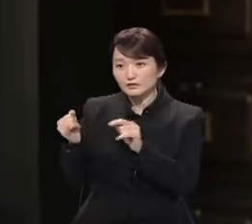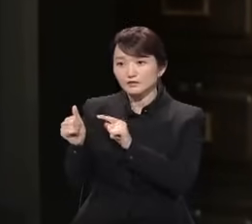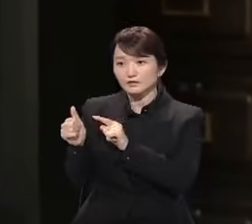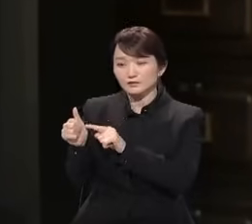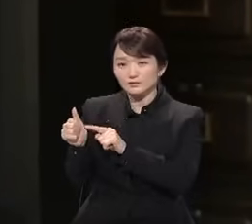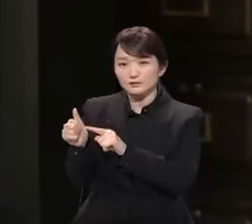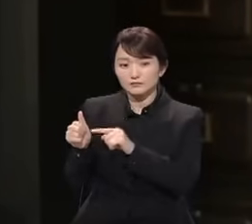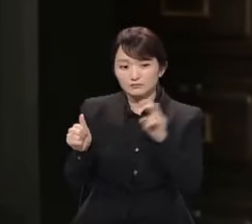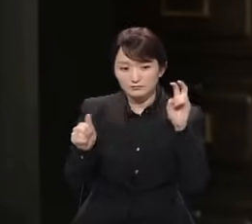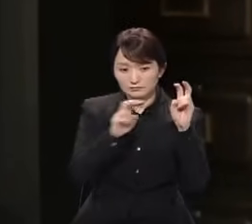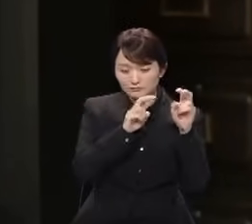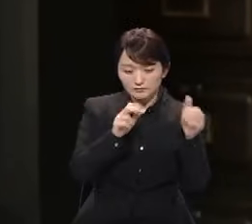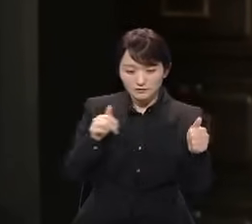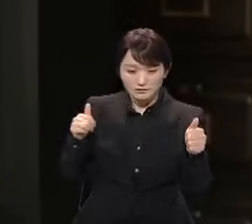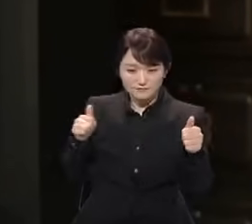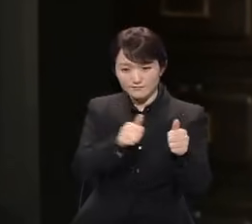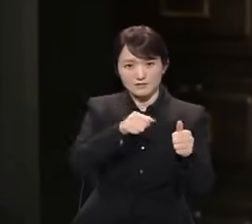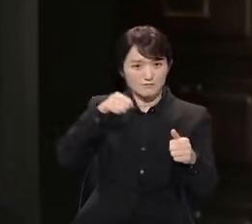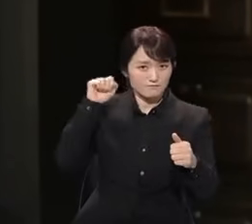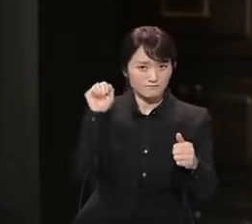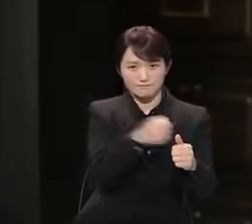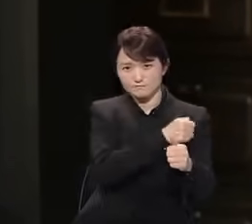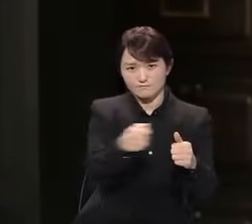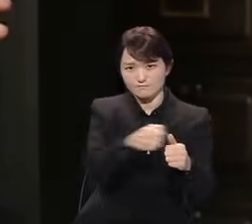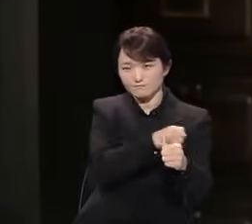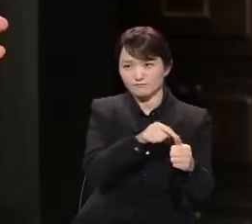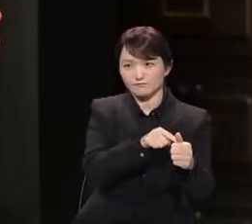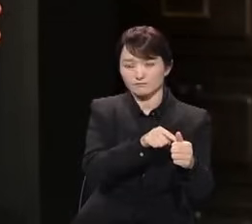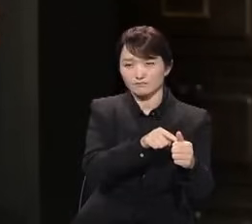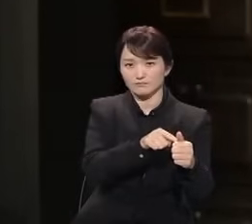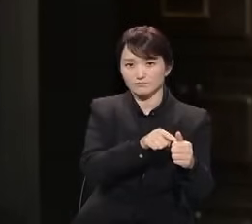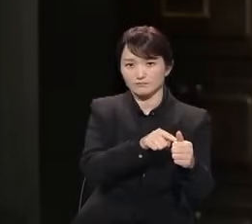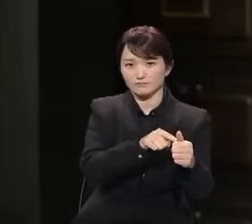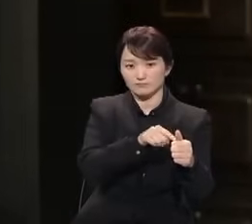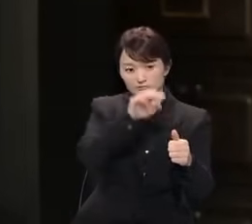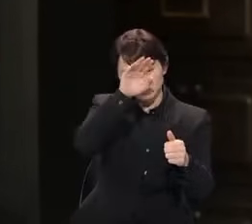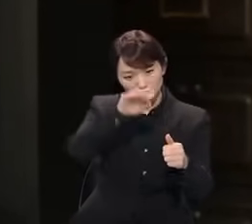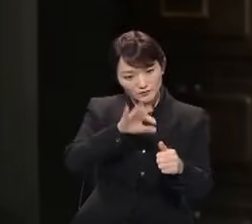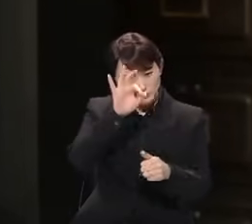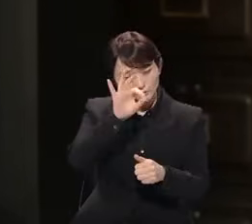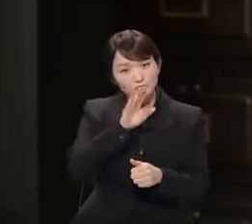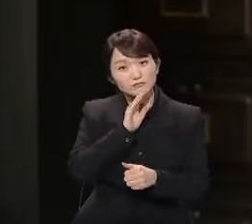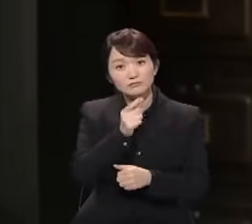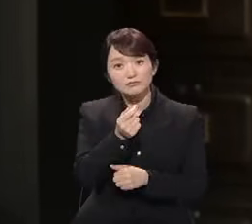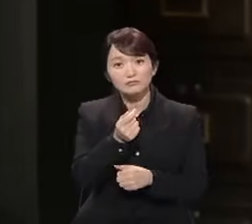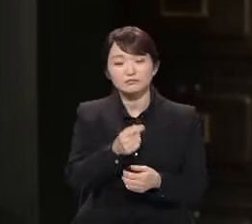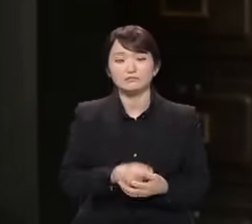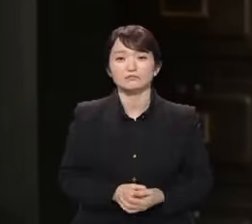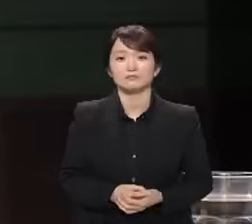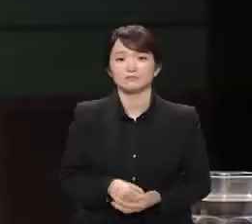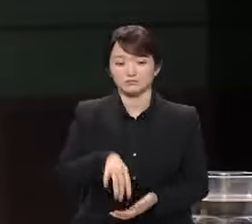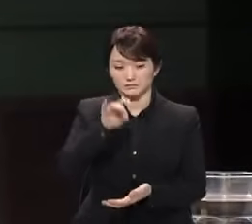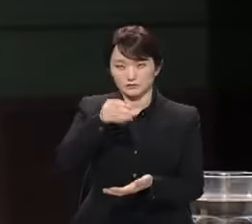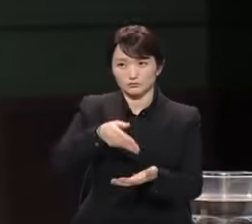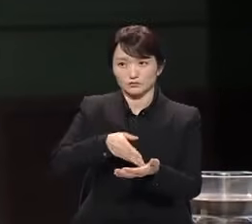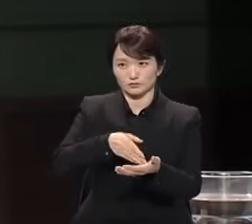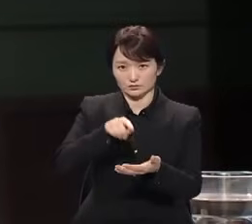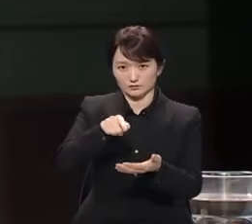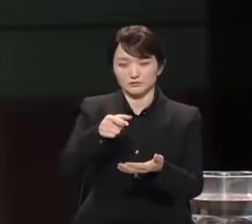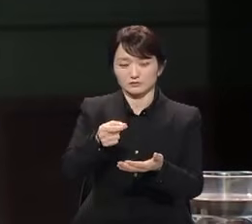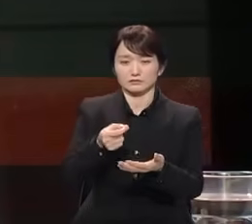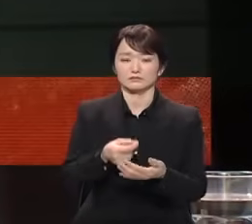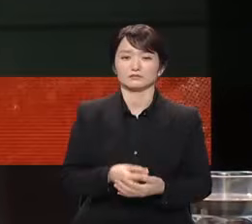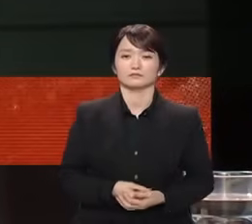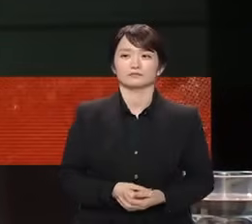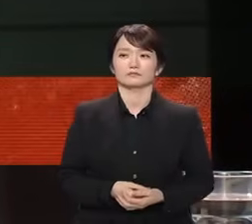쫓아가서 폭행을 했다. 일단 그 어떤 서사만 놓고 보면 그럴싸하잖아요. 네, 일단 최초 보도는 그렇게 나왔습니다. 그